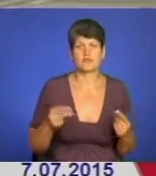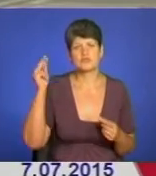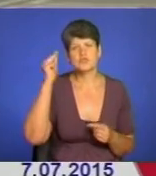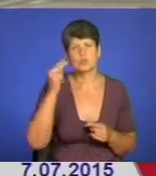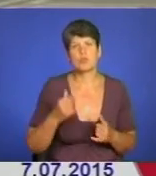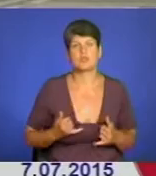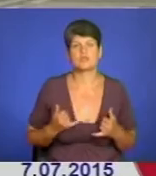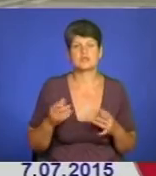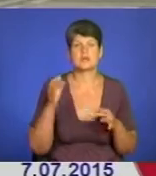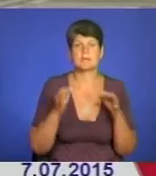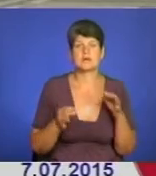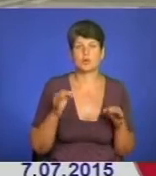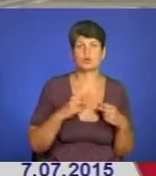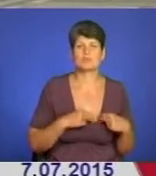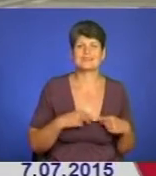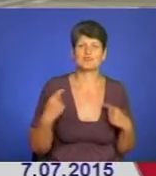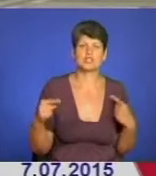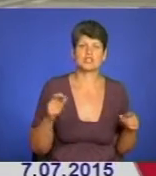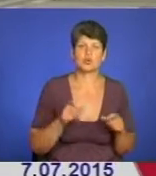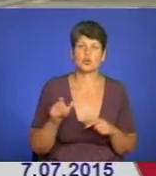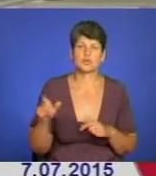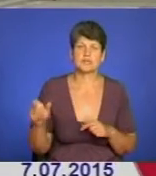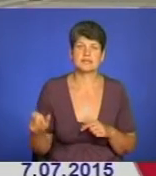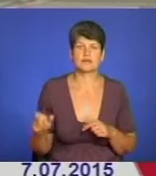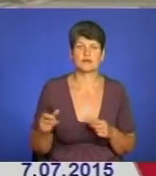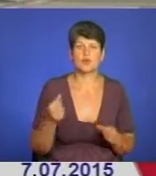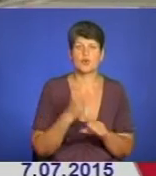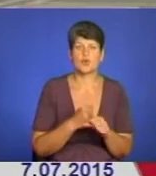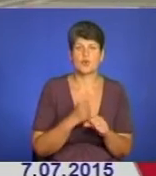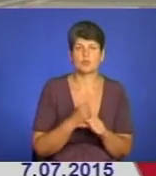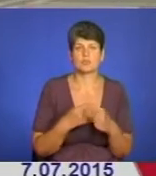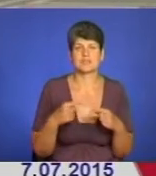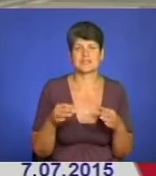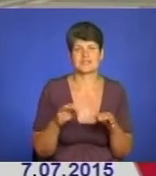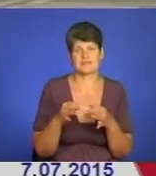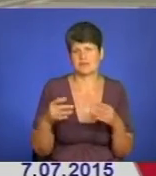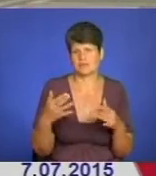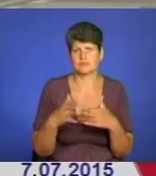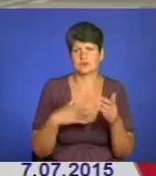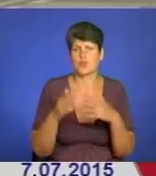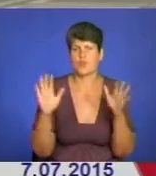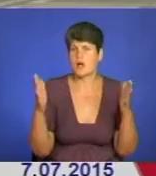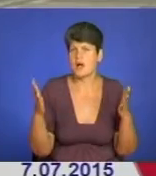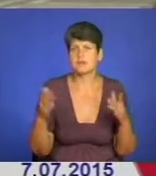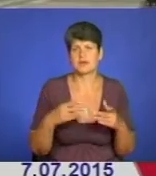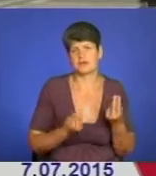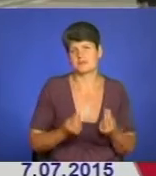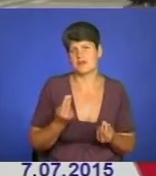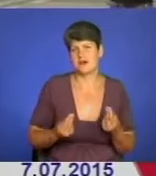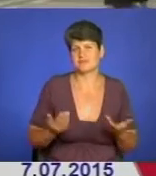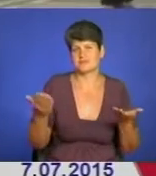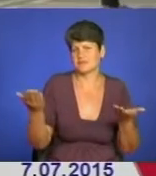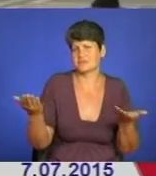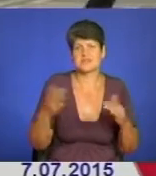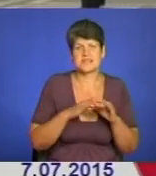поважати природу, працю інакших людей. Також там різні вироби своїми руками вони теж це роблять. І, ну, звичайно, бавимося з ними, тому що це